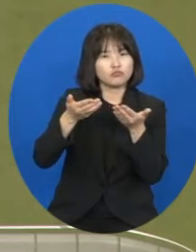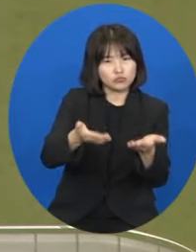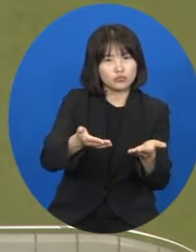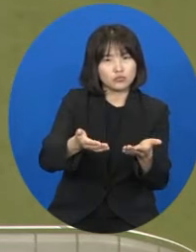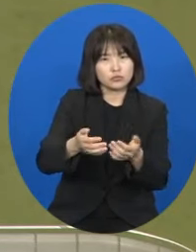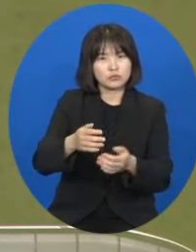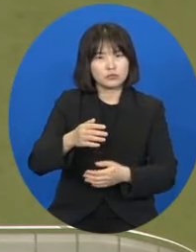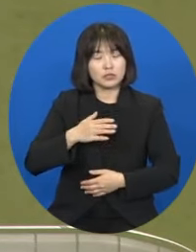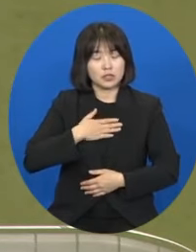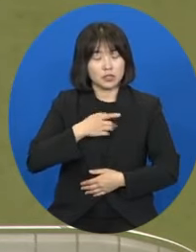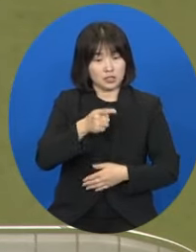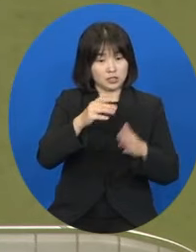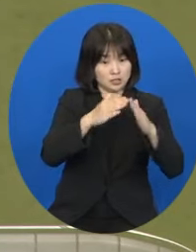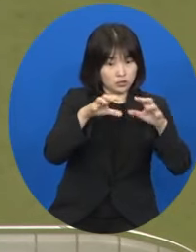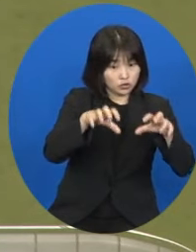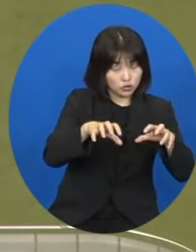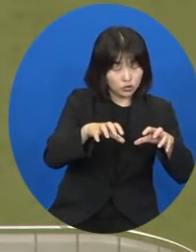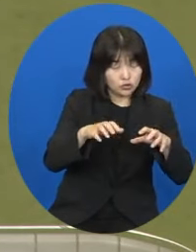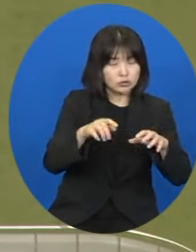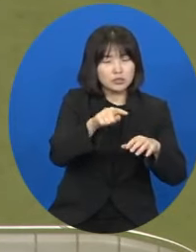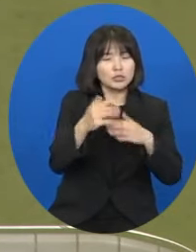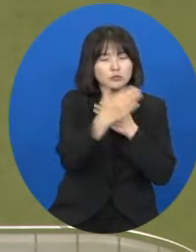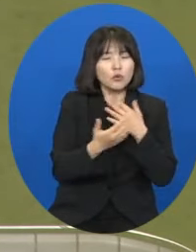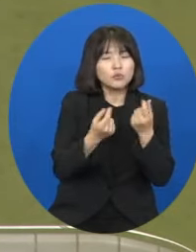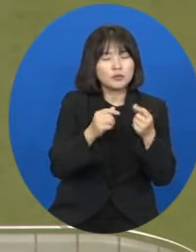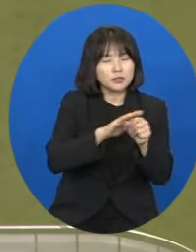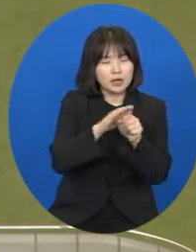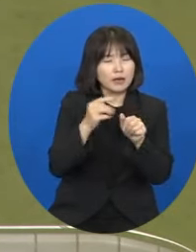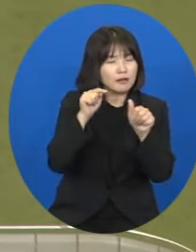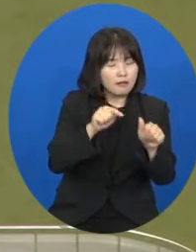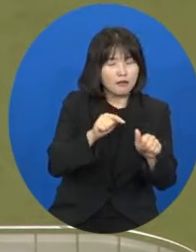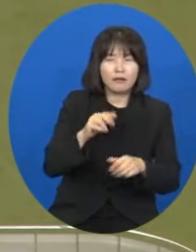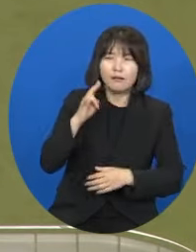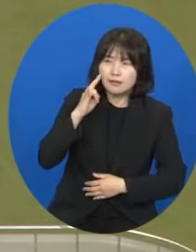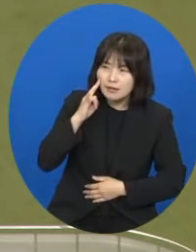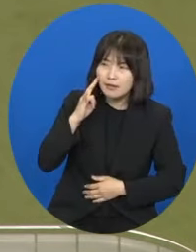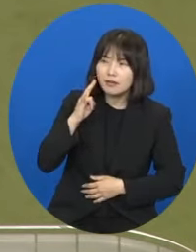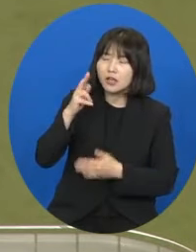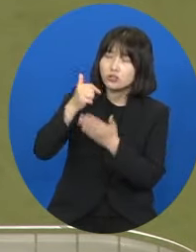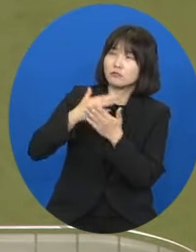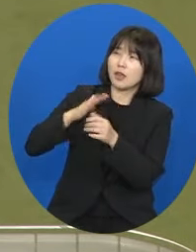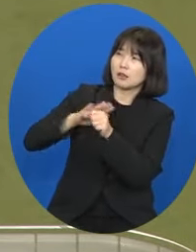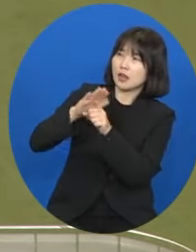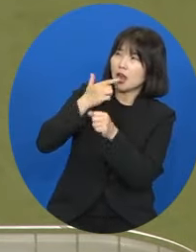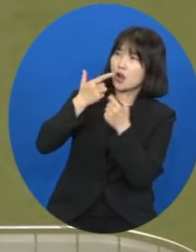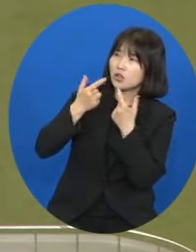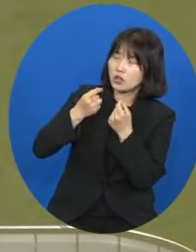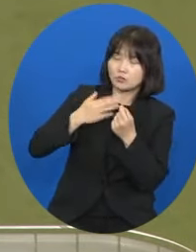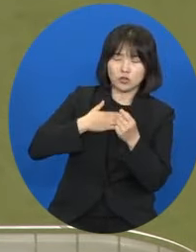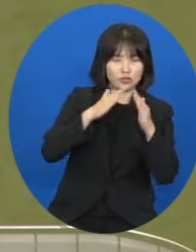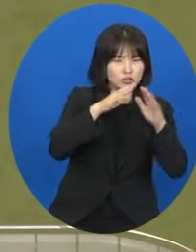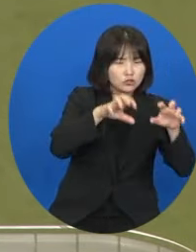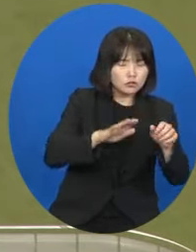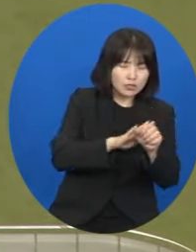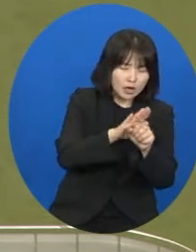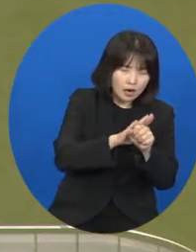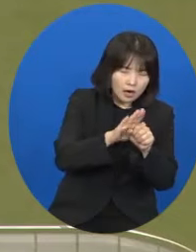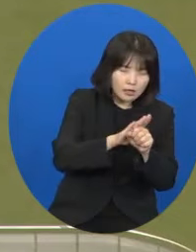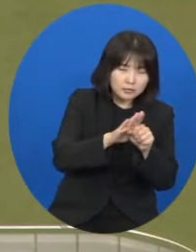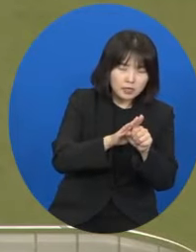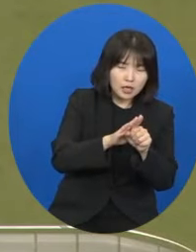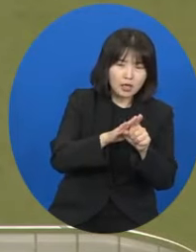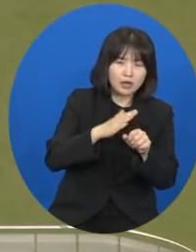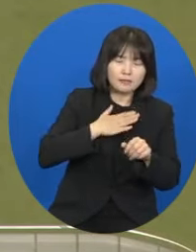내 이웃을 내 몸과 같이 사랑해라. 네, 주님, 주님께서 나를 사랑하듯이 저도 사랑하겠습니다. 내